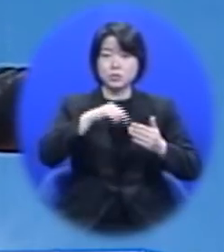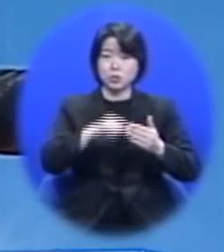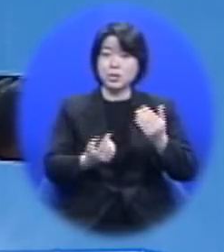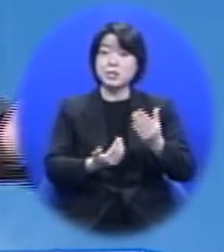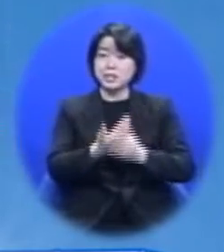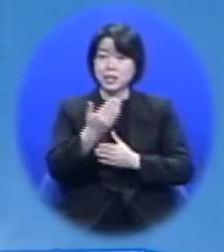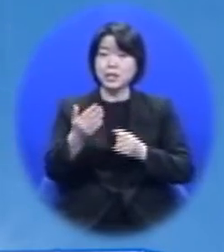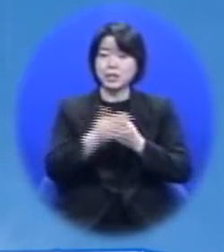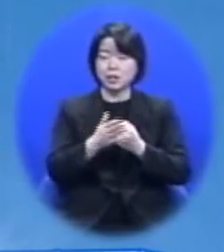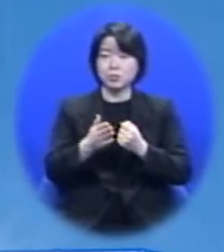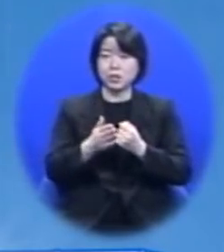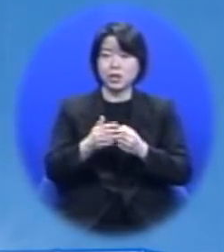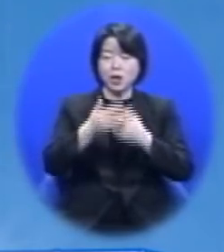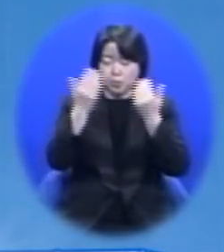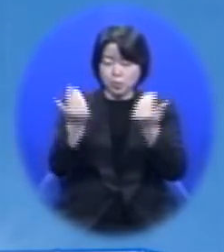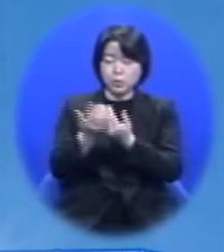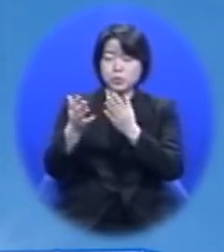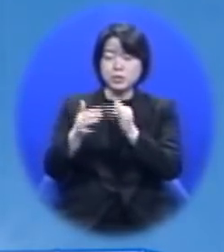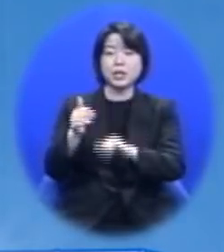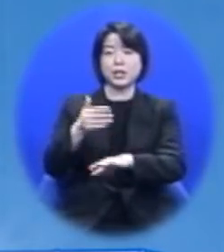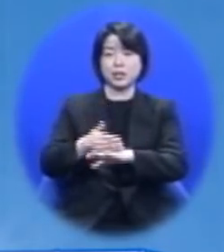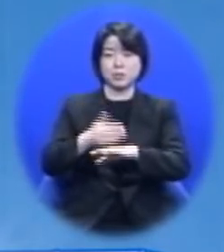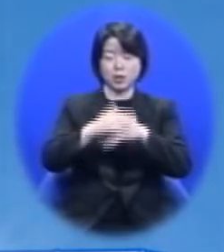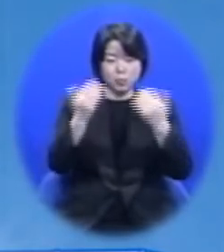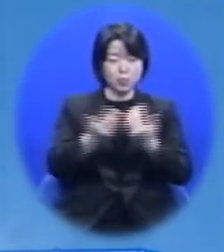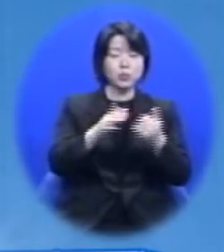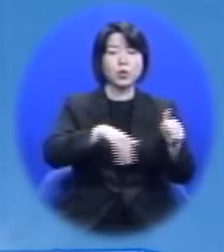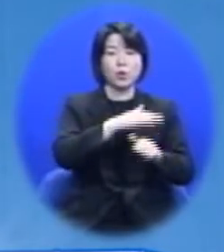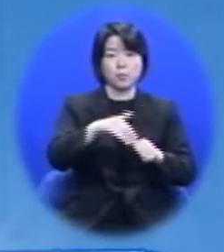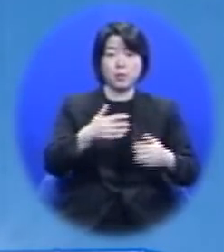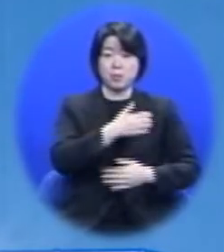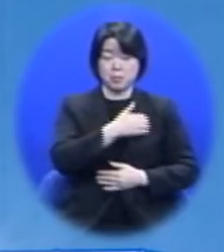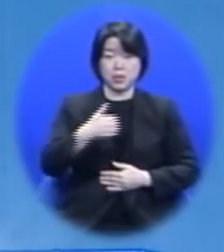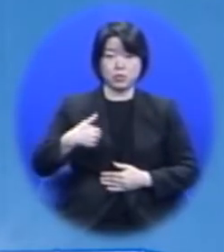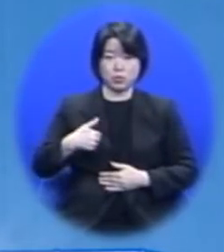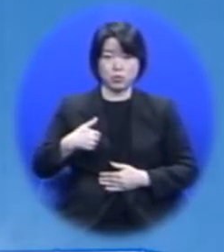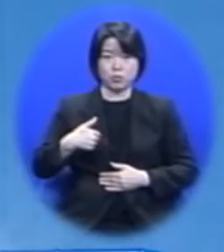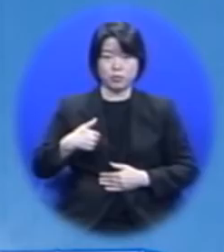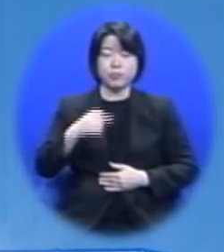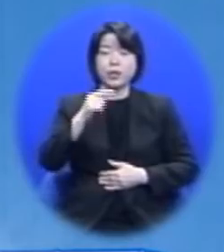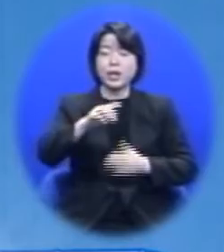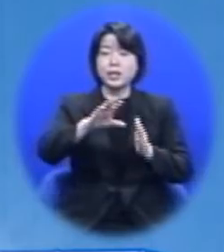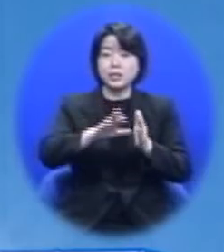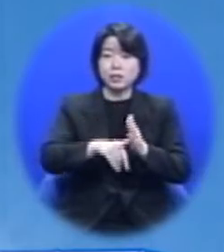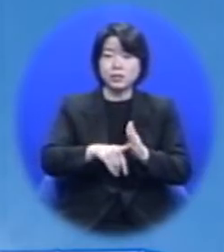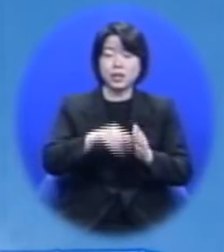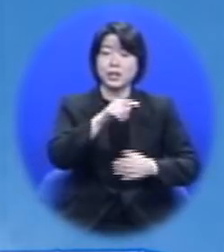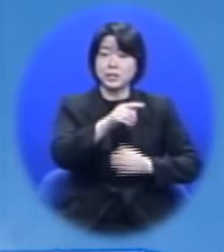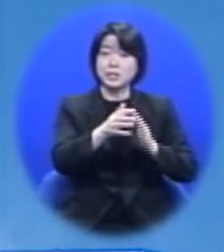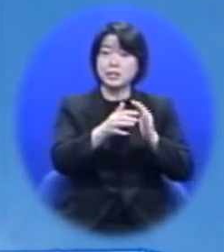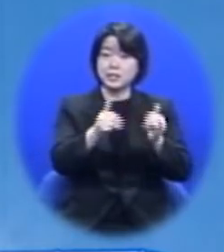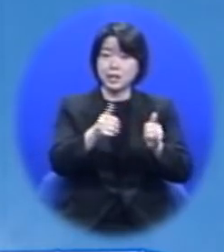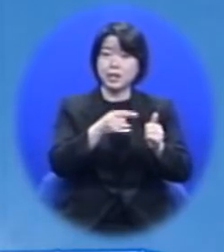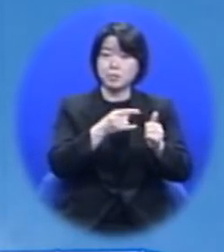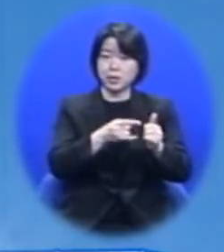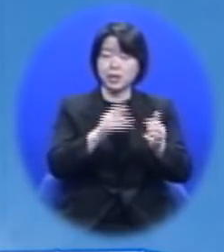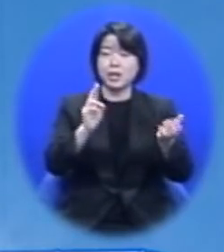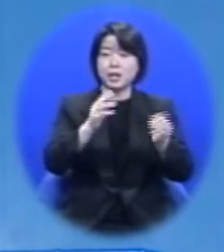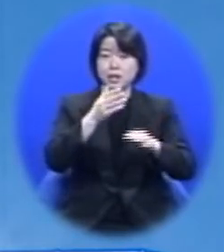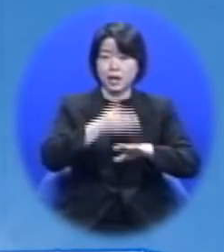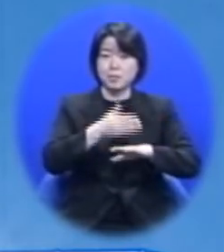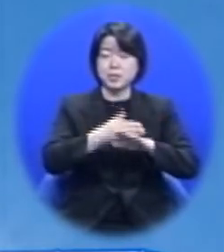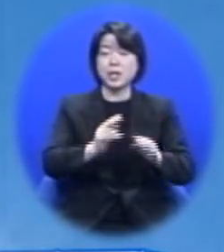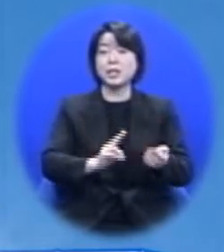사람이 다 고맙고 모든 형편이 다 만족스러워. 이런 경우에 이 사람에게 감사의 기적이 일어난